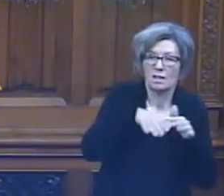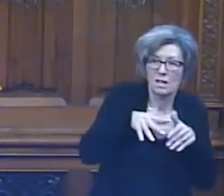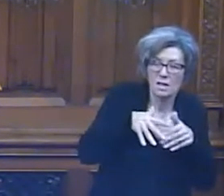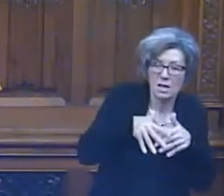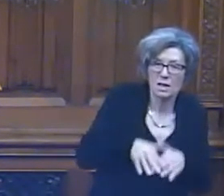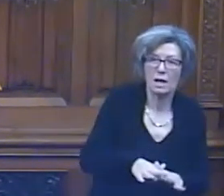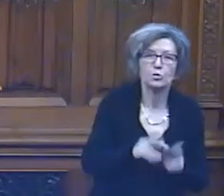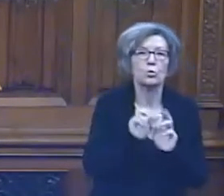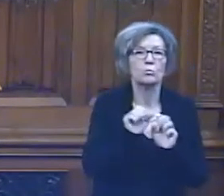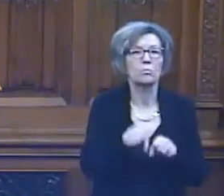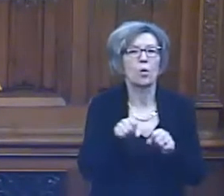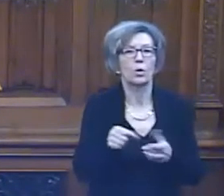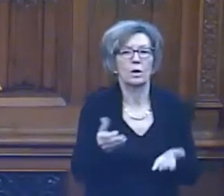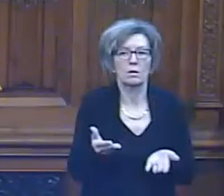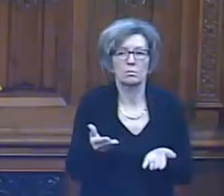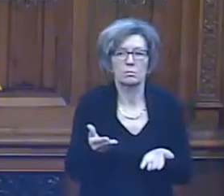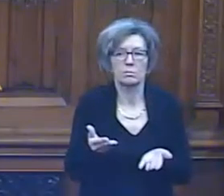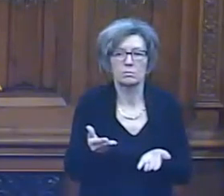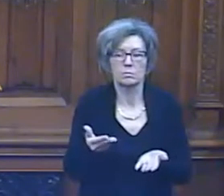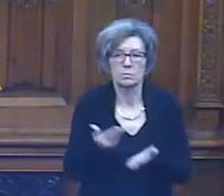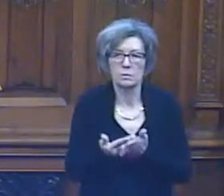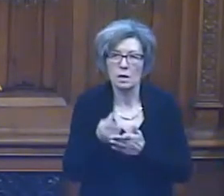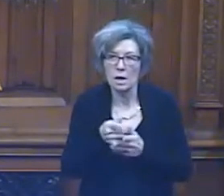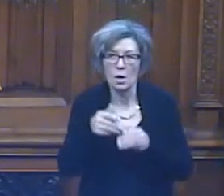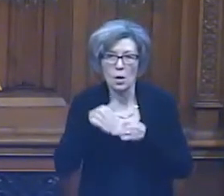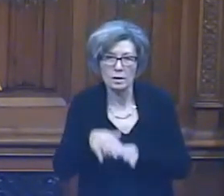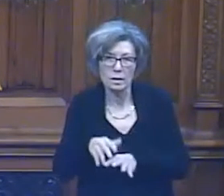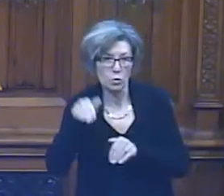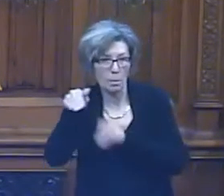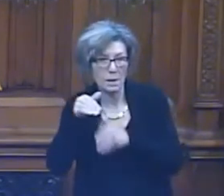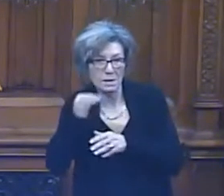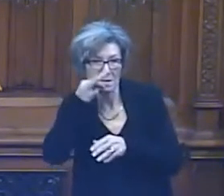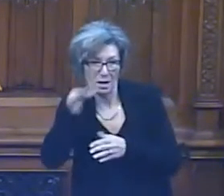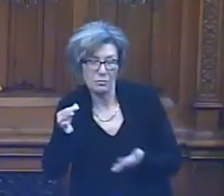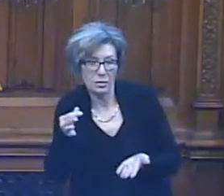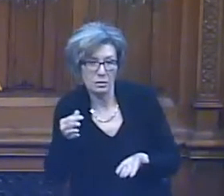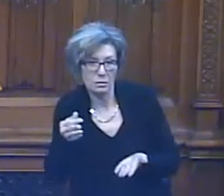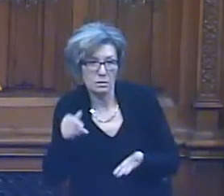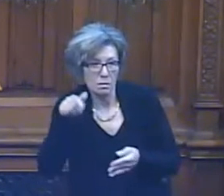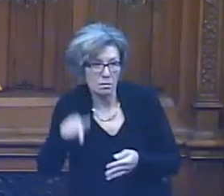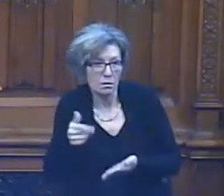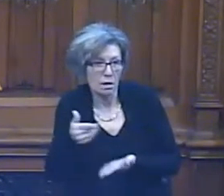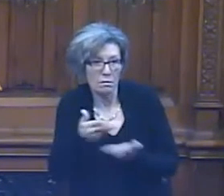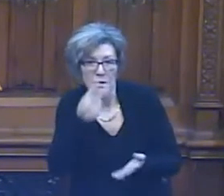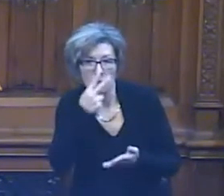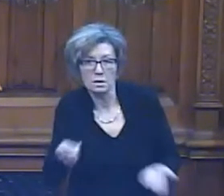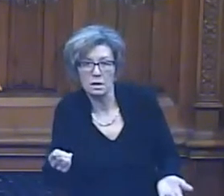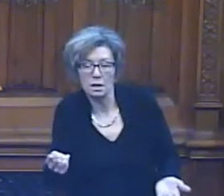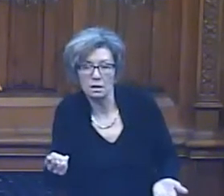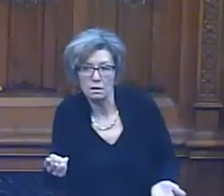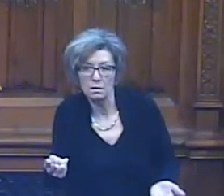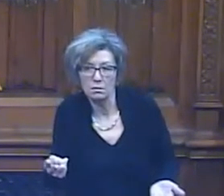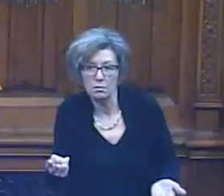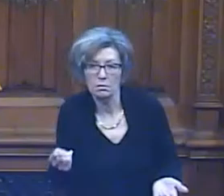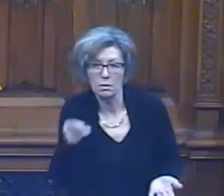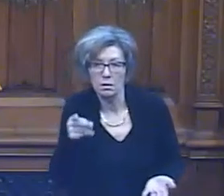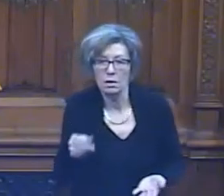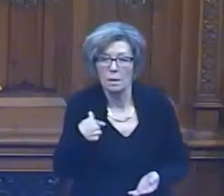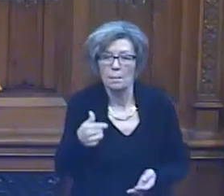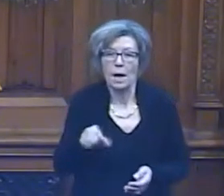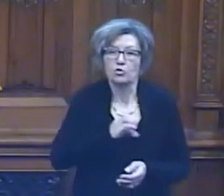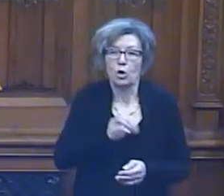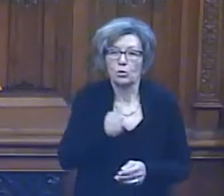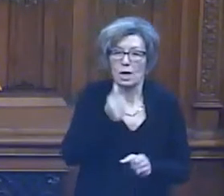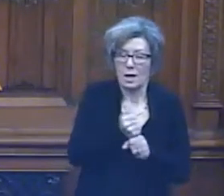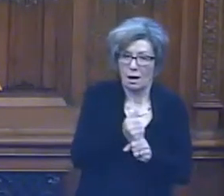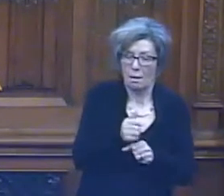besten ermöglichen? Und hier ist vor allem auch der Herr Integrationsminister gefragt, den ich hier nämlich nicht sehe. Das ist die Frage, habe ich eine Chance auf